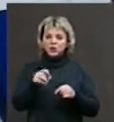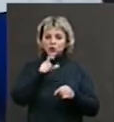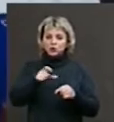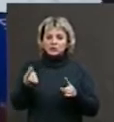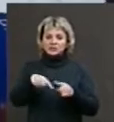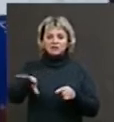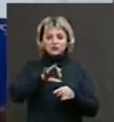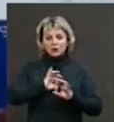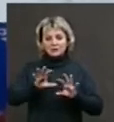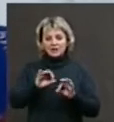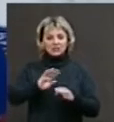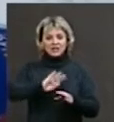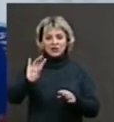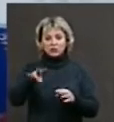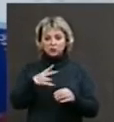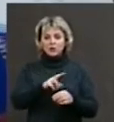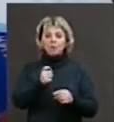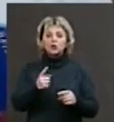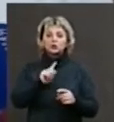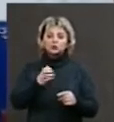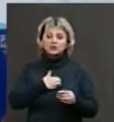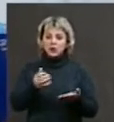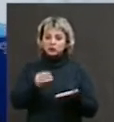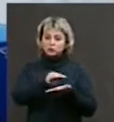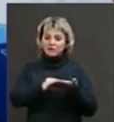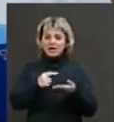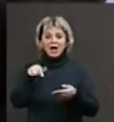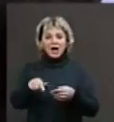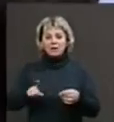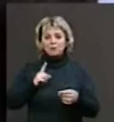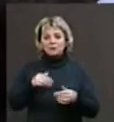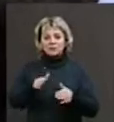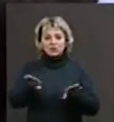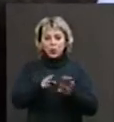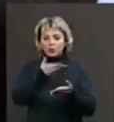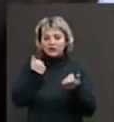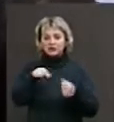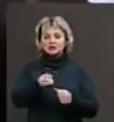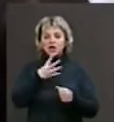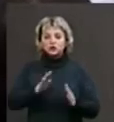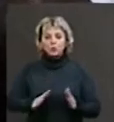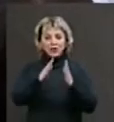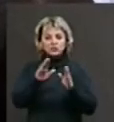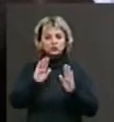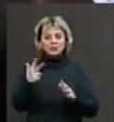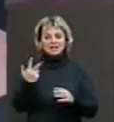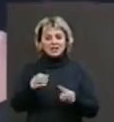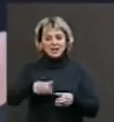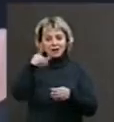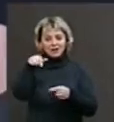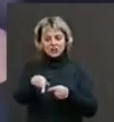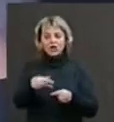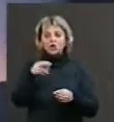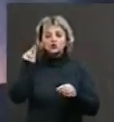людям это все рассказывать не надо, мало ли кто захочет повторить, а навыка такого, естественно, нет. Хорошо полетела только 3-я ракета.